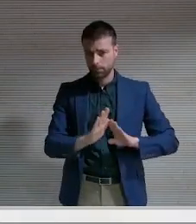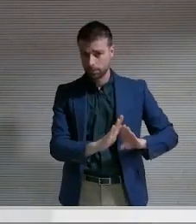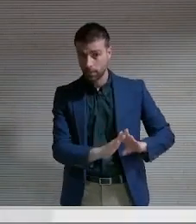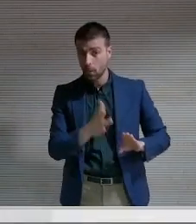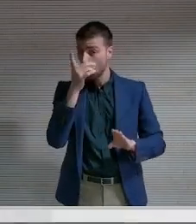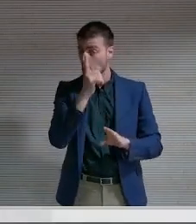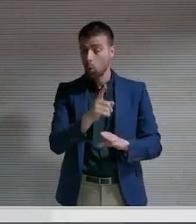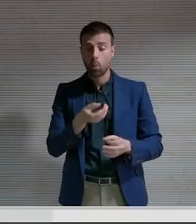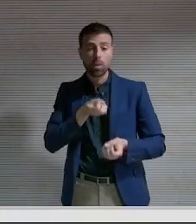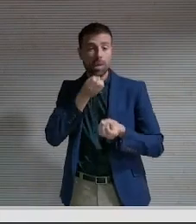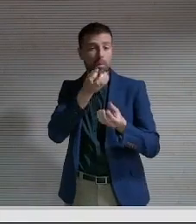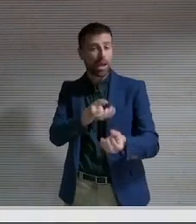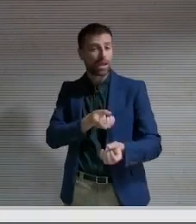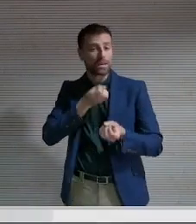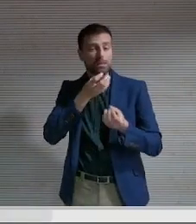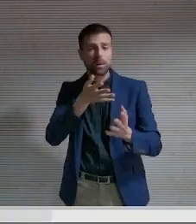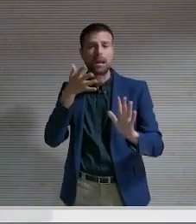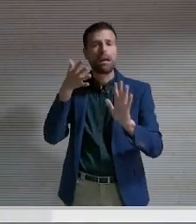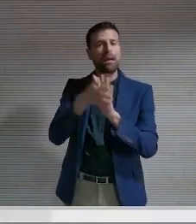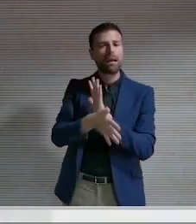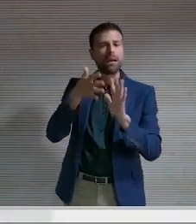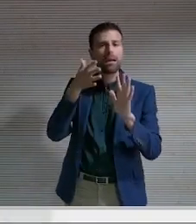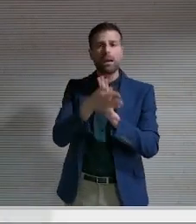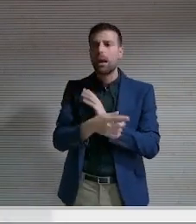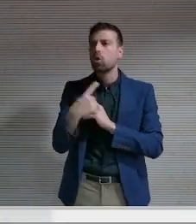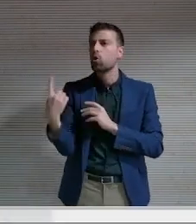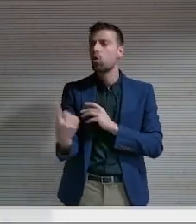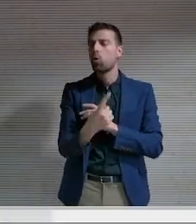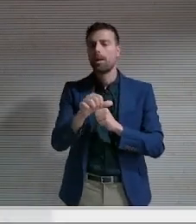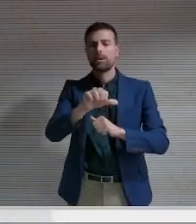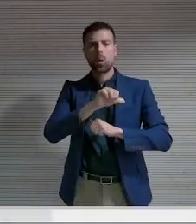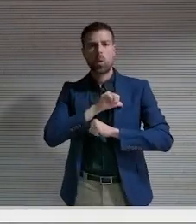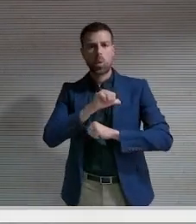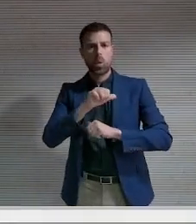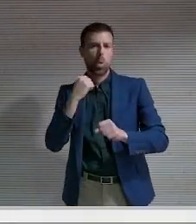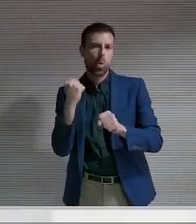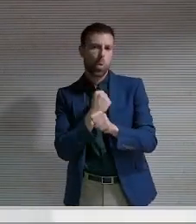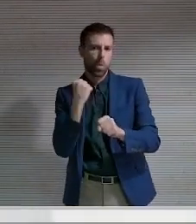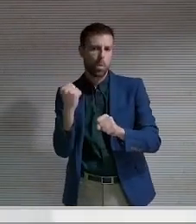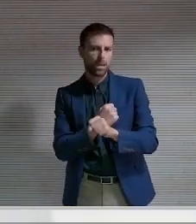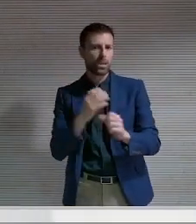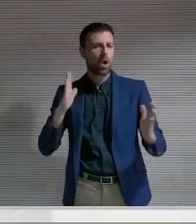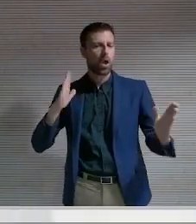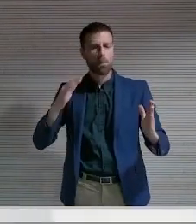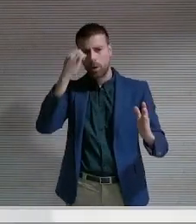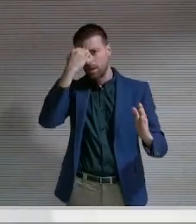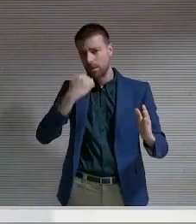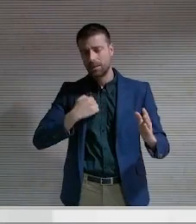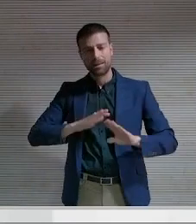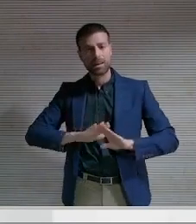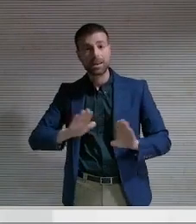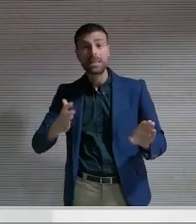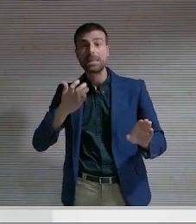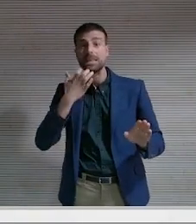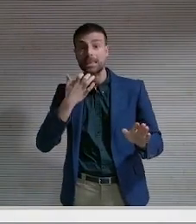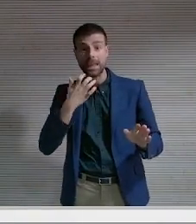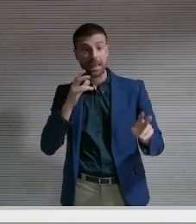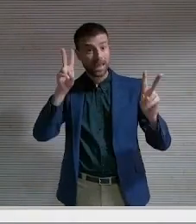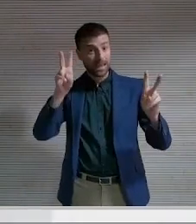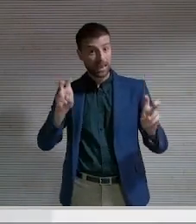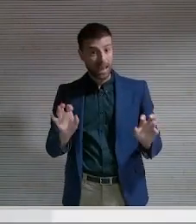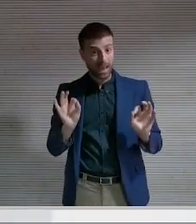podem explicar les dades només per l'ocupació generada per la campanya de Setmana Santa. De fet, si eliminem el